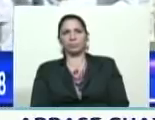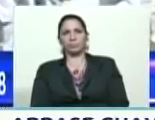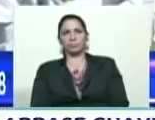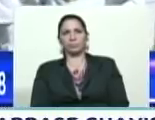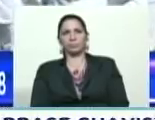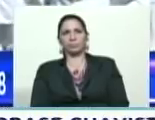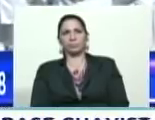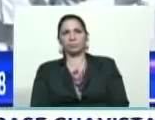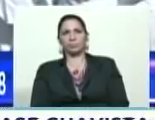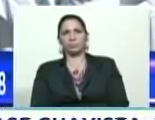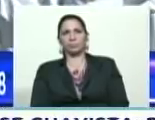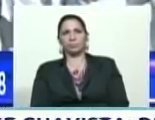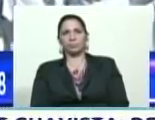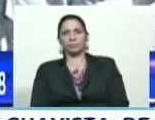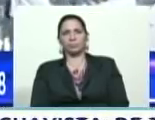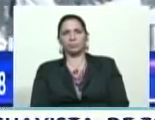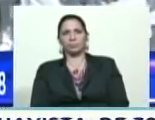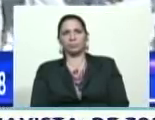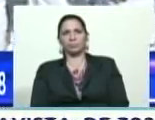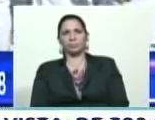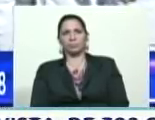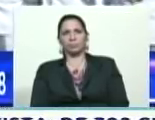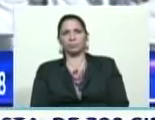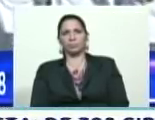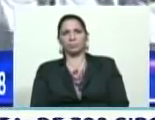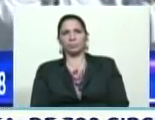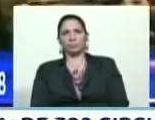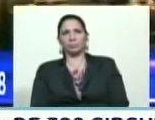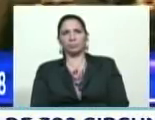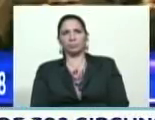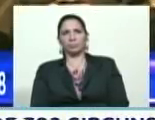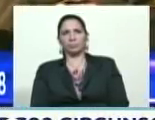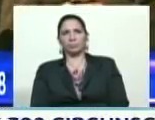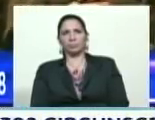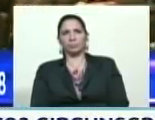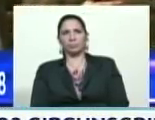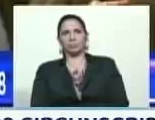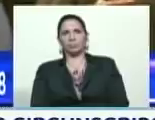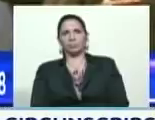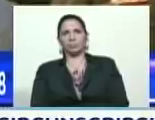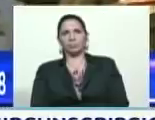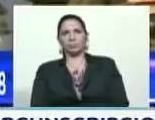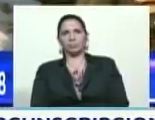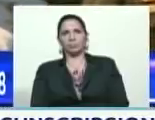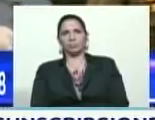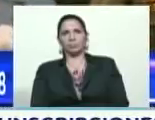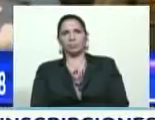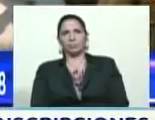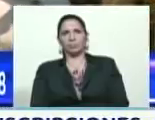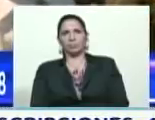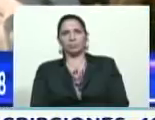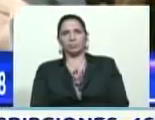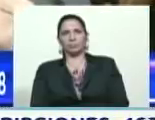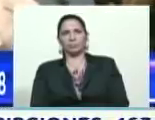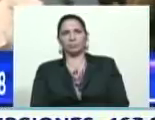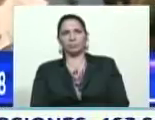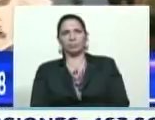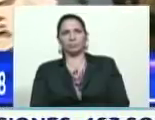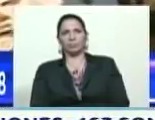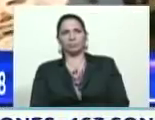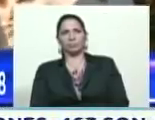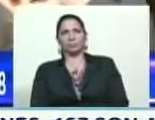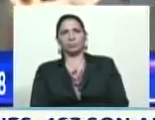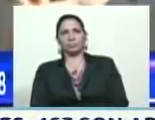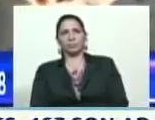которое, я уверен, будет в дальнейшем только плодотворно развиваться. Поэтому да здравствует Россия,